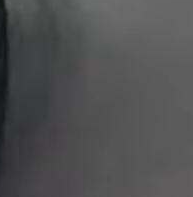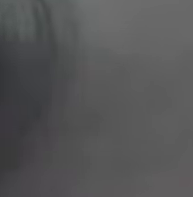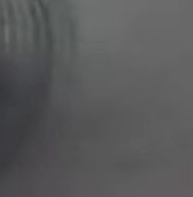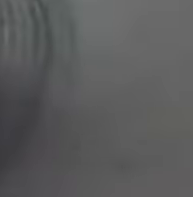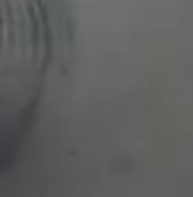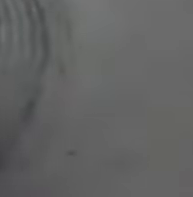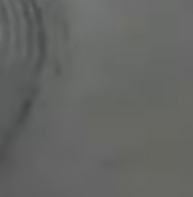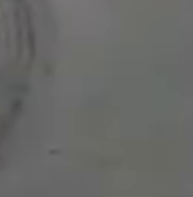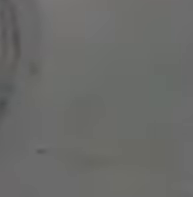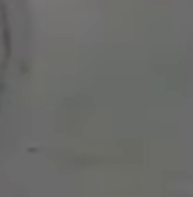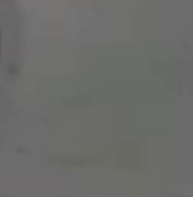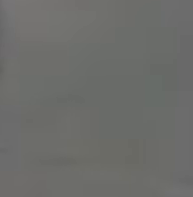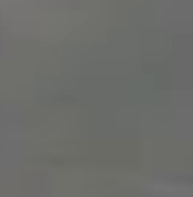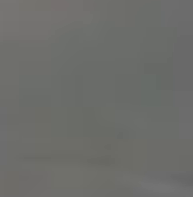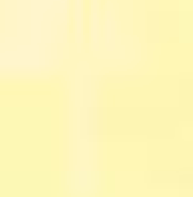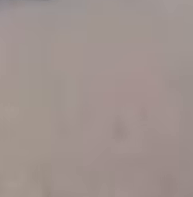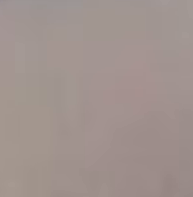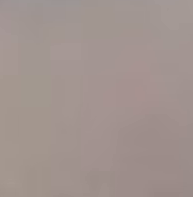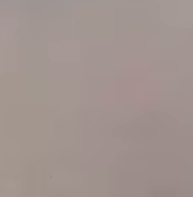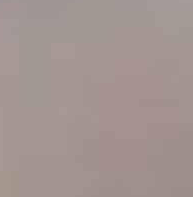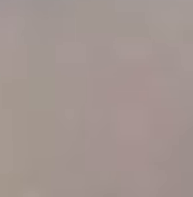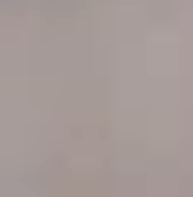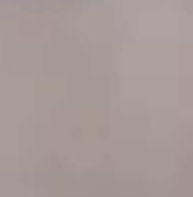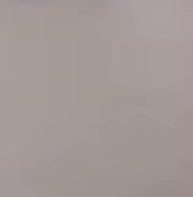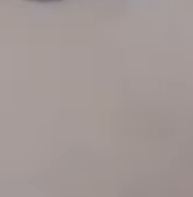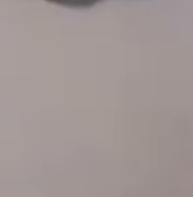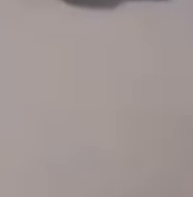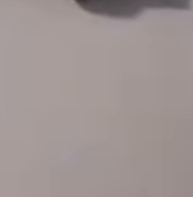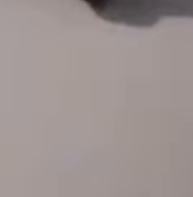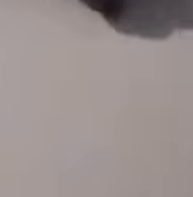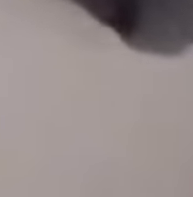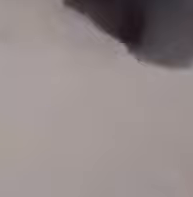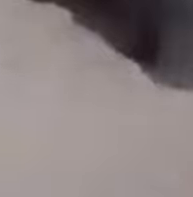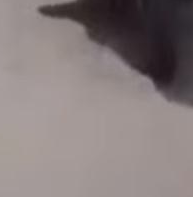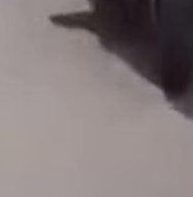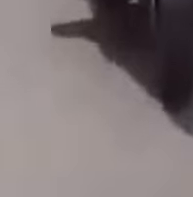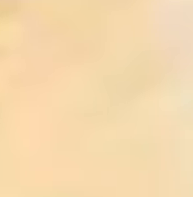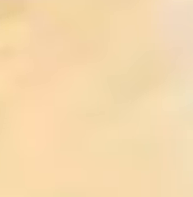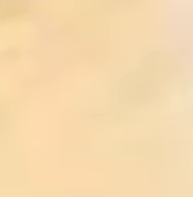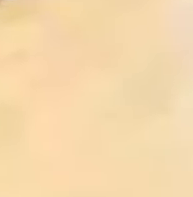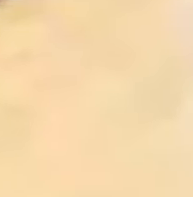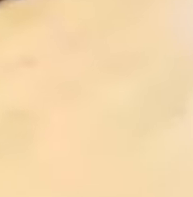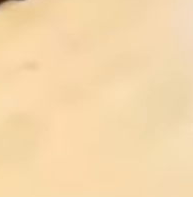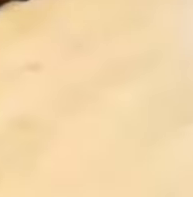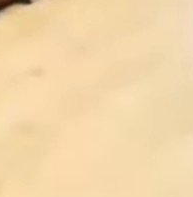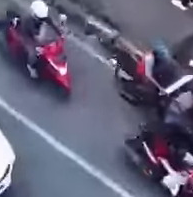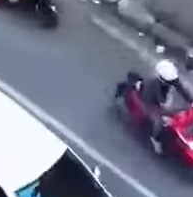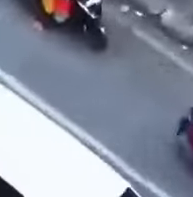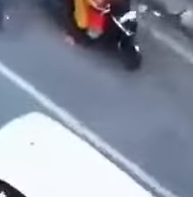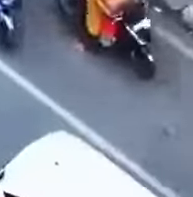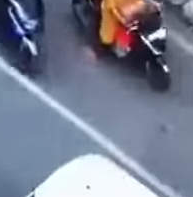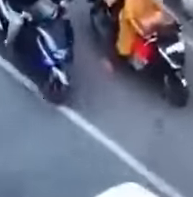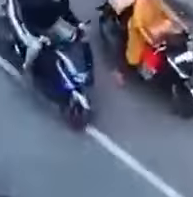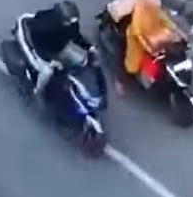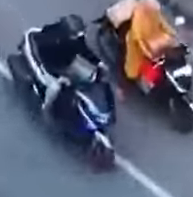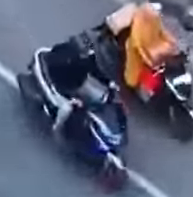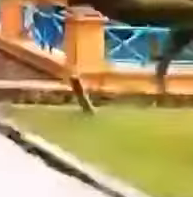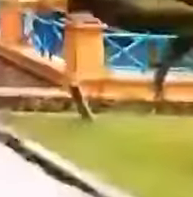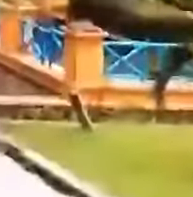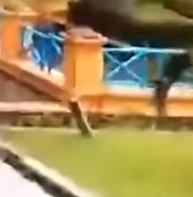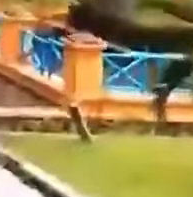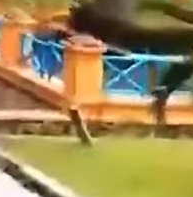Umum Provinsi Jawa Barat sebagai inisiatif untuk menjangkau masyarakat di 27 kabupaten dan kota di